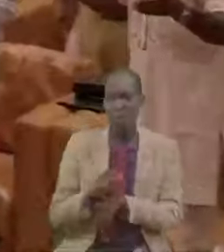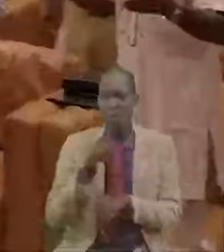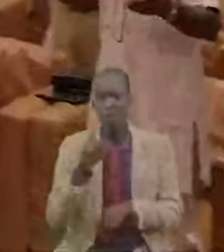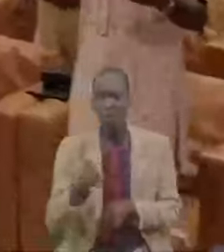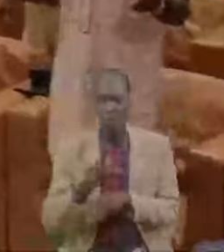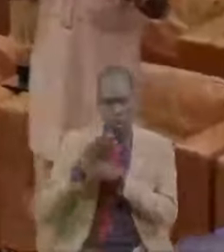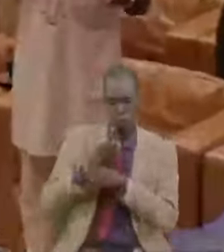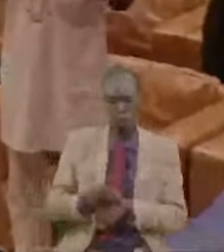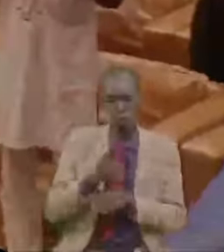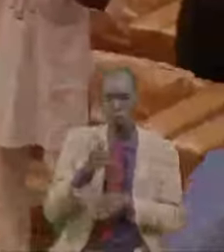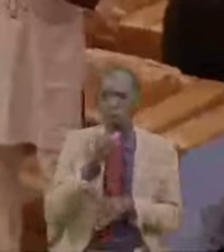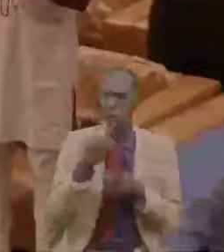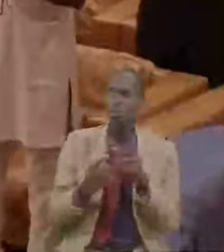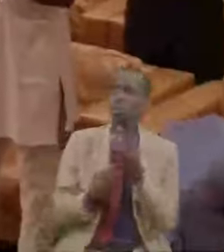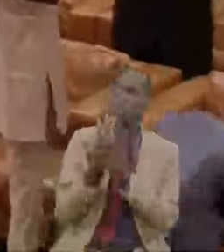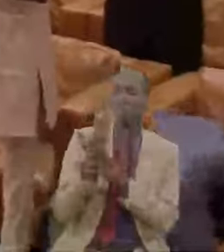empêchent.